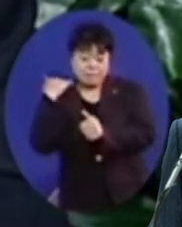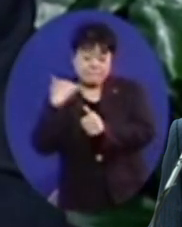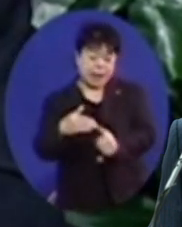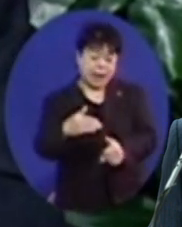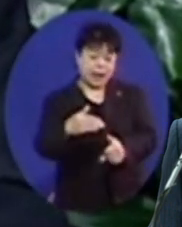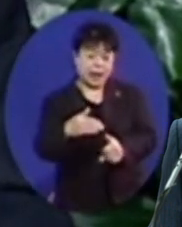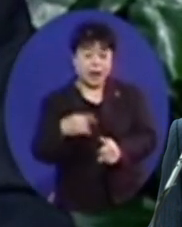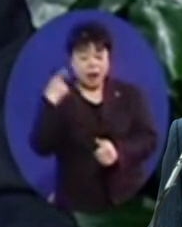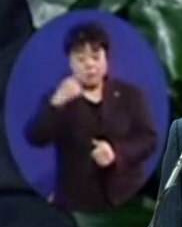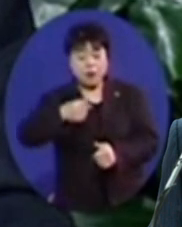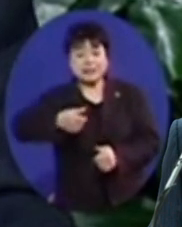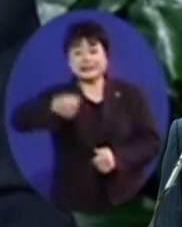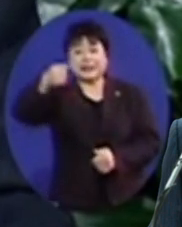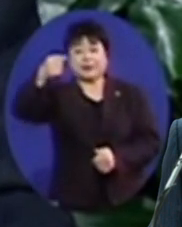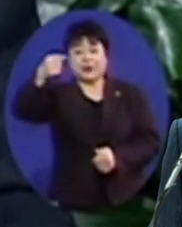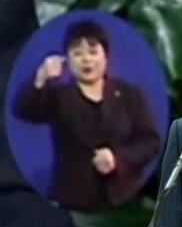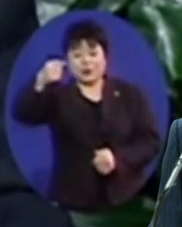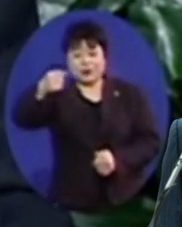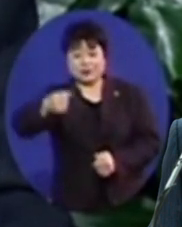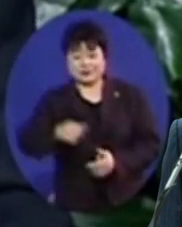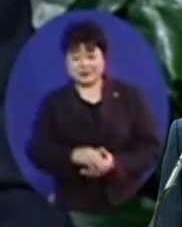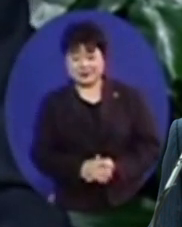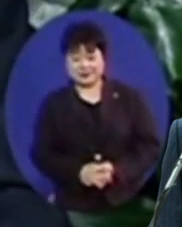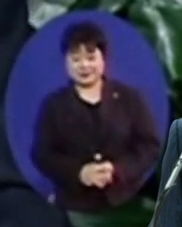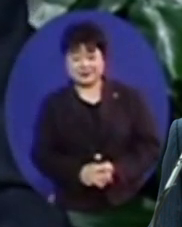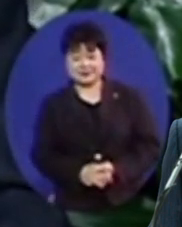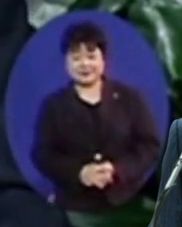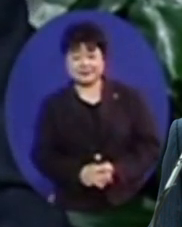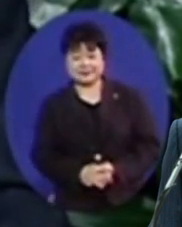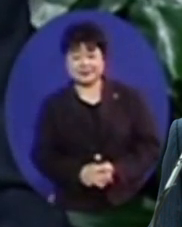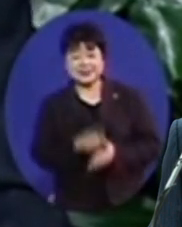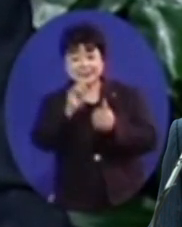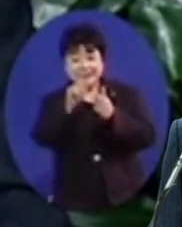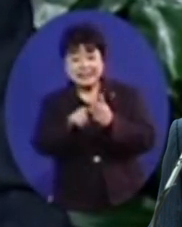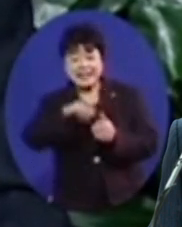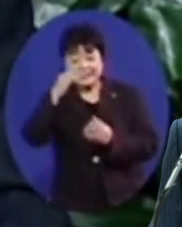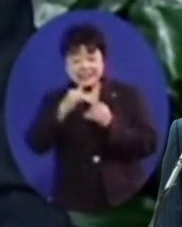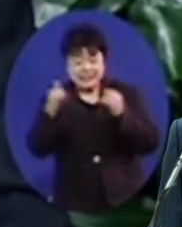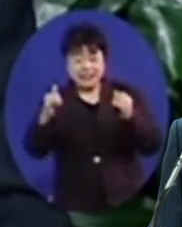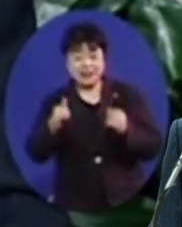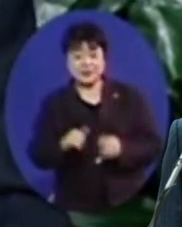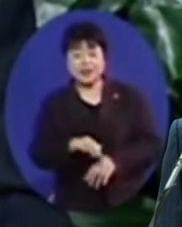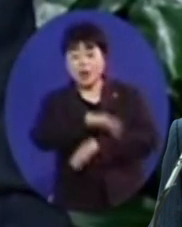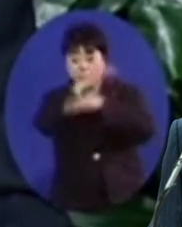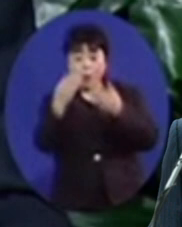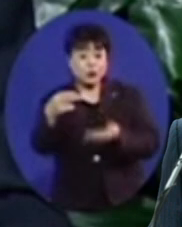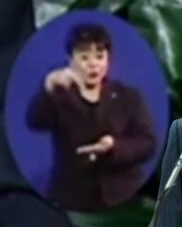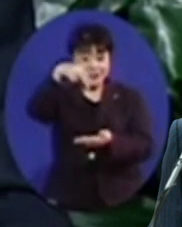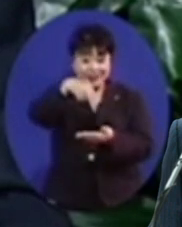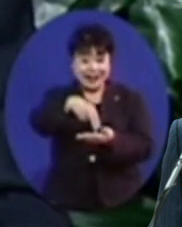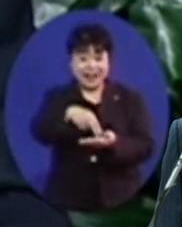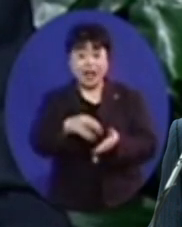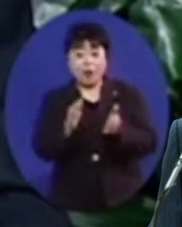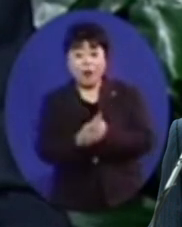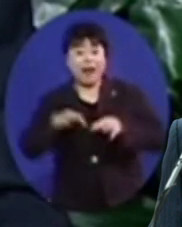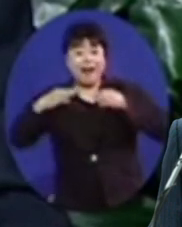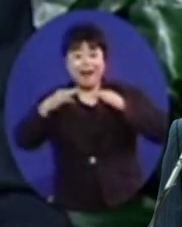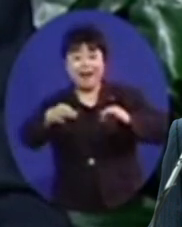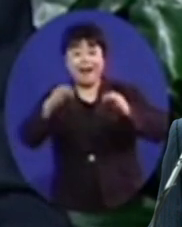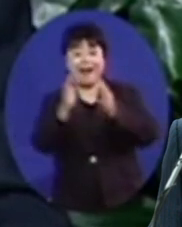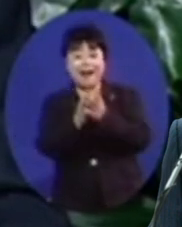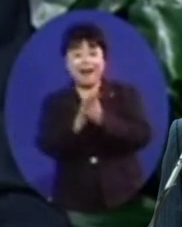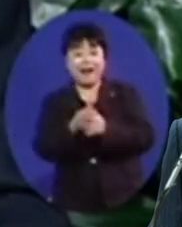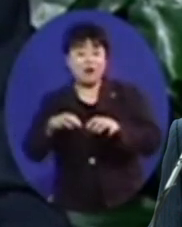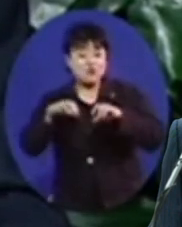그 머리채를 손에 잡고 드니까 그때야 이스라엘 백성들이 전부 일어나서 호함을 치고